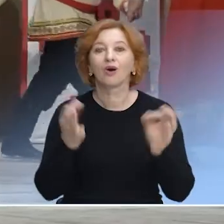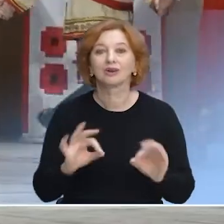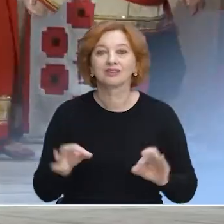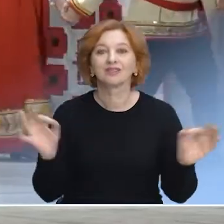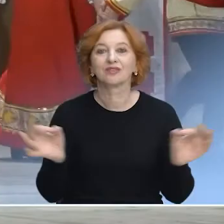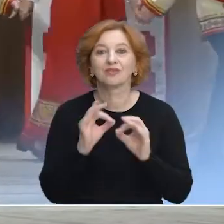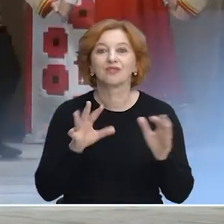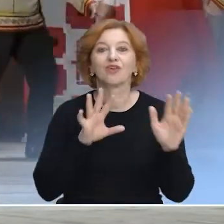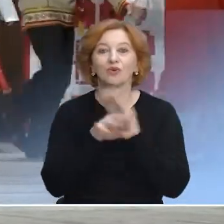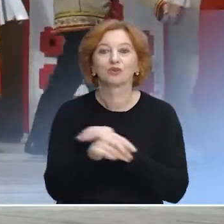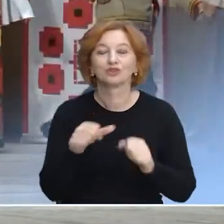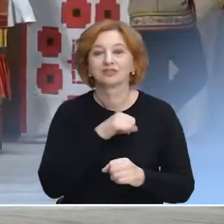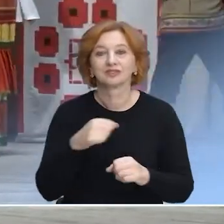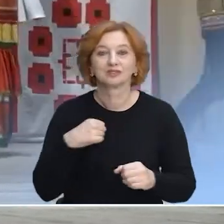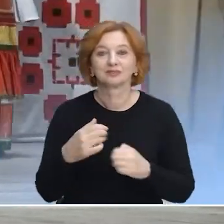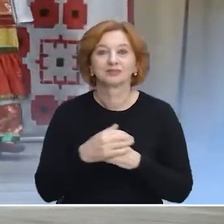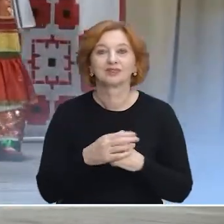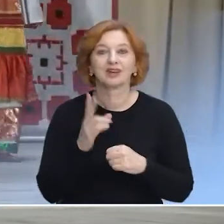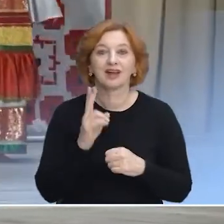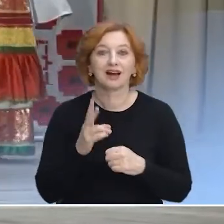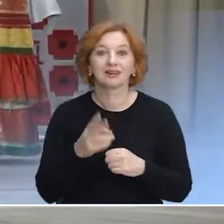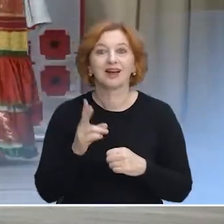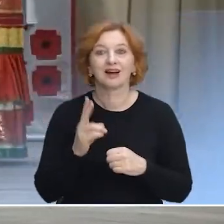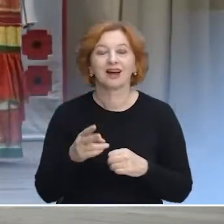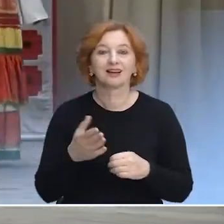и включили в номер хоровод.